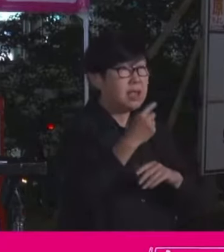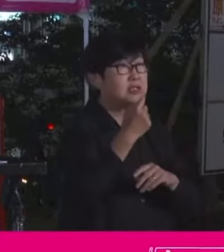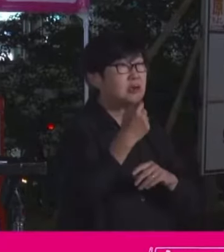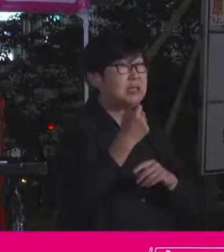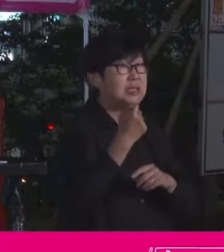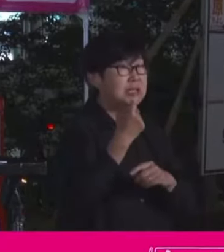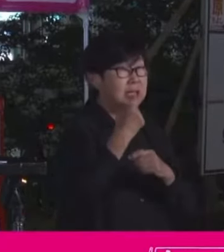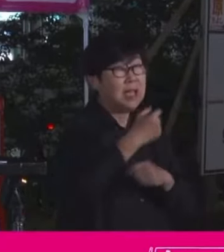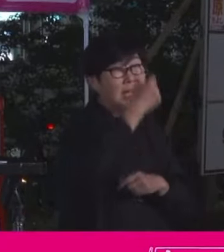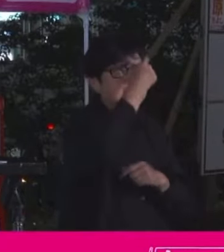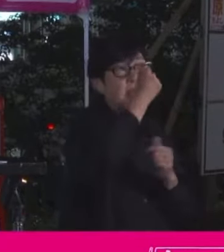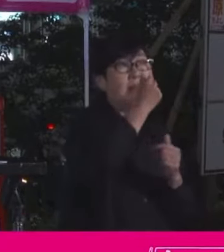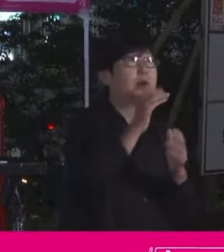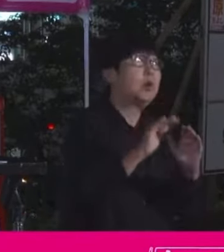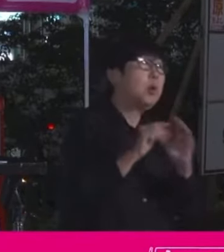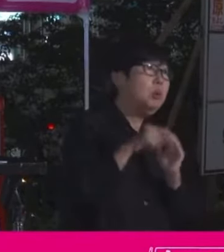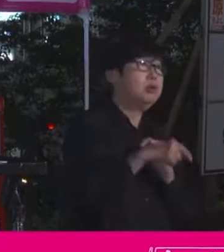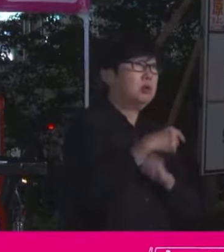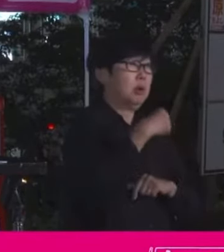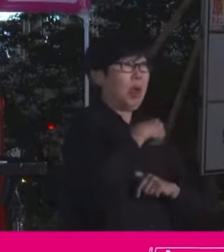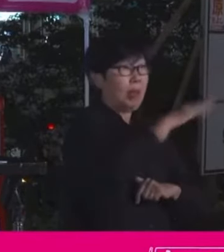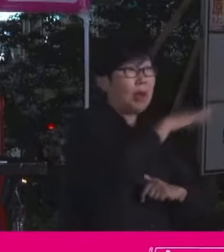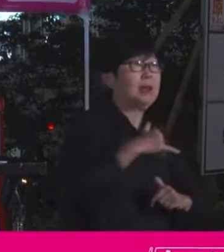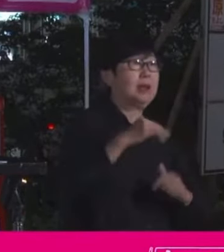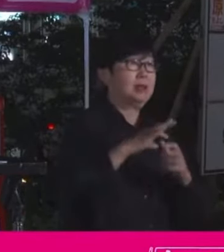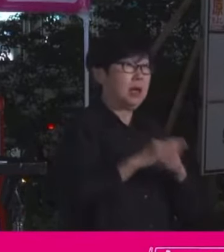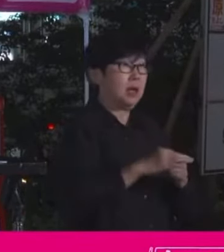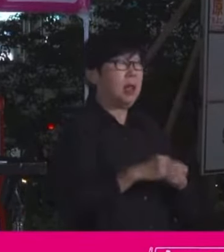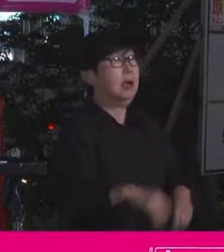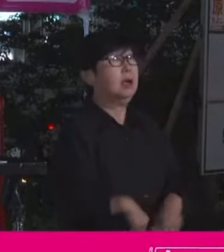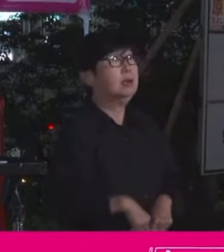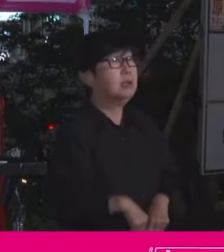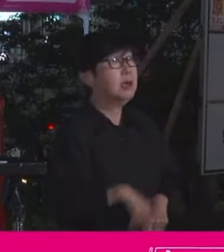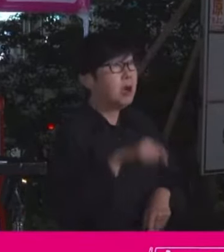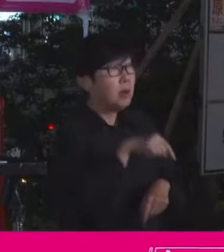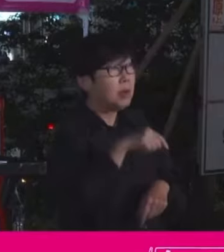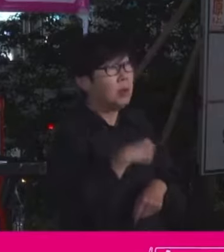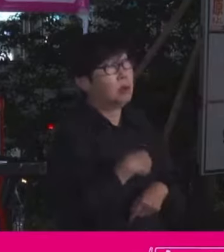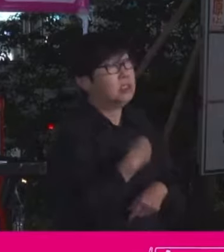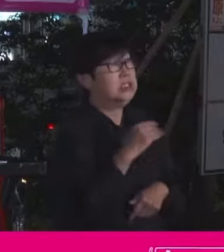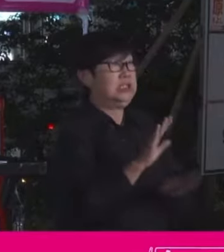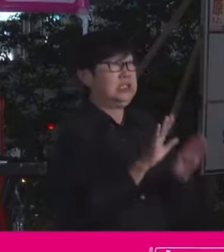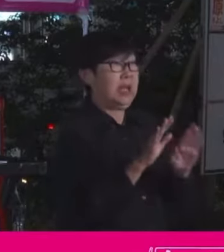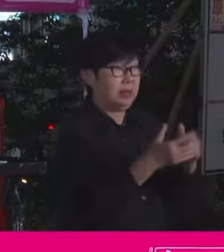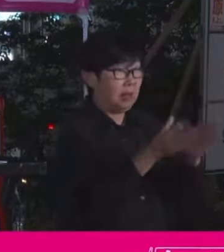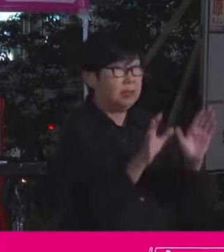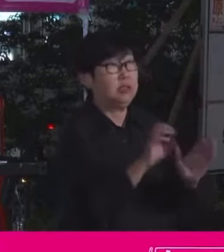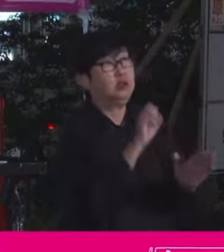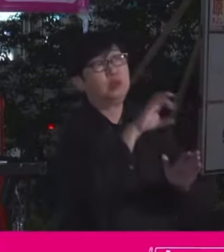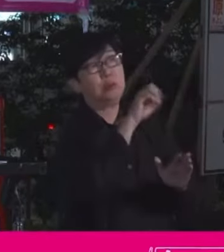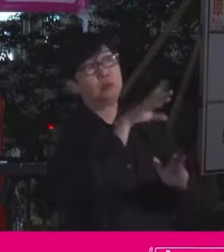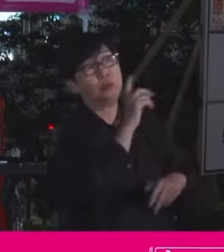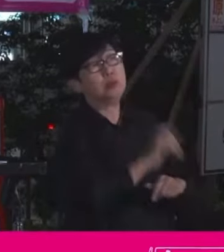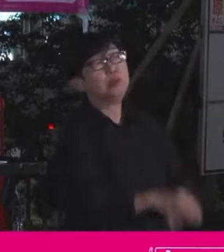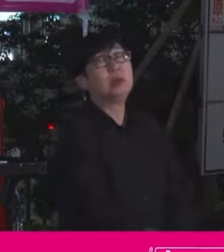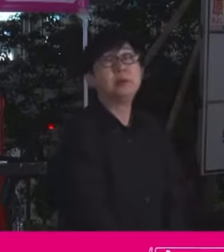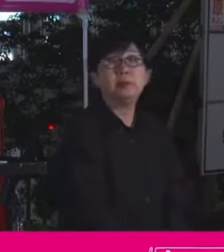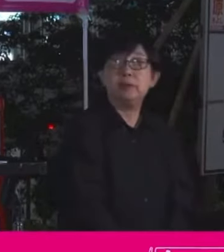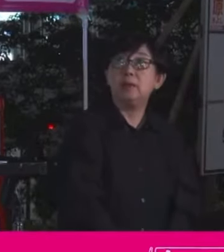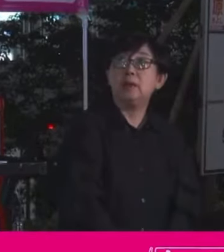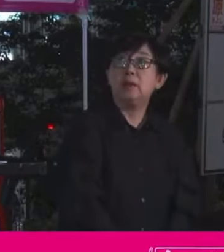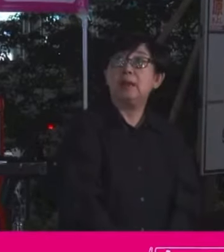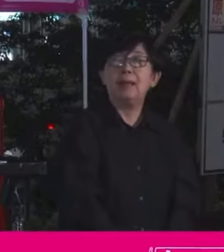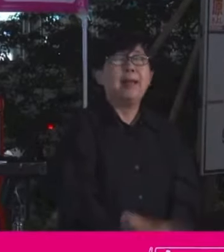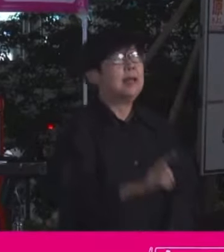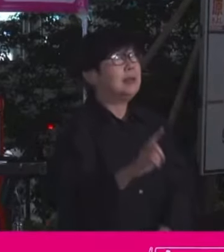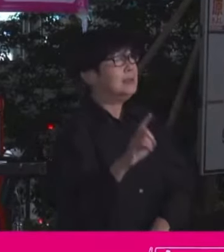常にベーシックな考え方なんですよ。でこれを僕は自衛隊で教えてるんです。ですか、ね、だからなんて言うんで